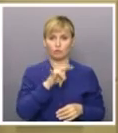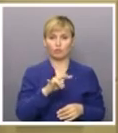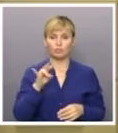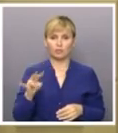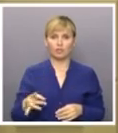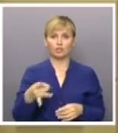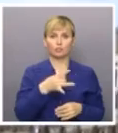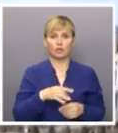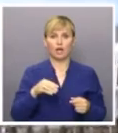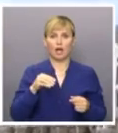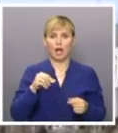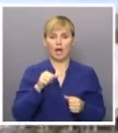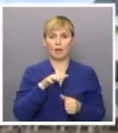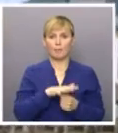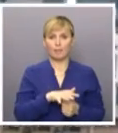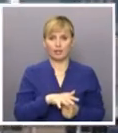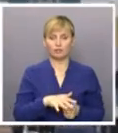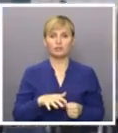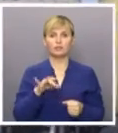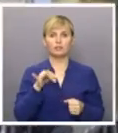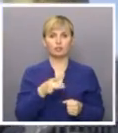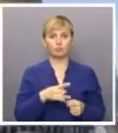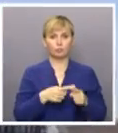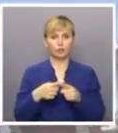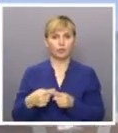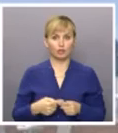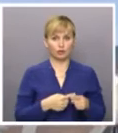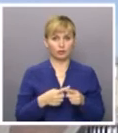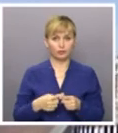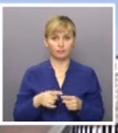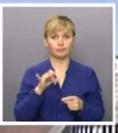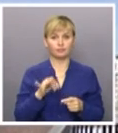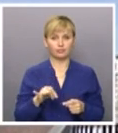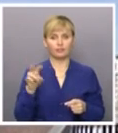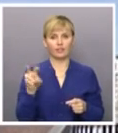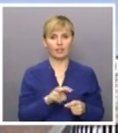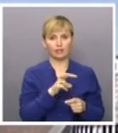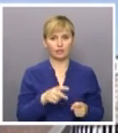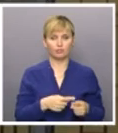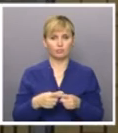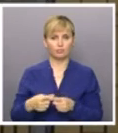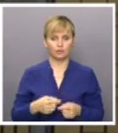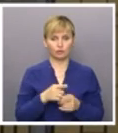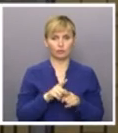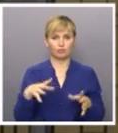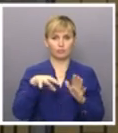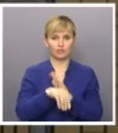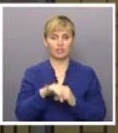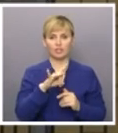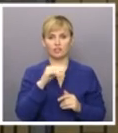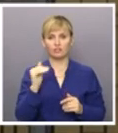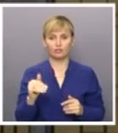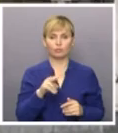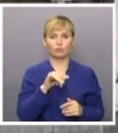Назарбаев, Республики Армения Серж Сарксян, Республики Беларусь Александр Лукашенко, Кыргызской Республики Алмазбек Атамбаев и Российской Федерации